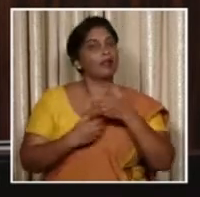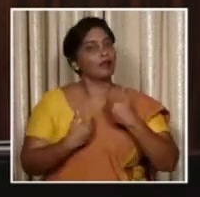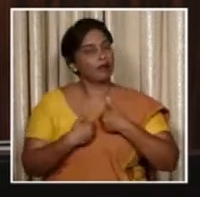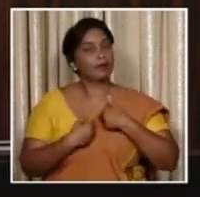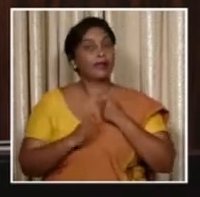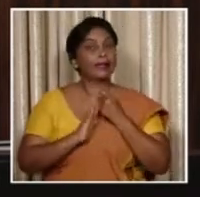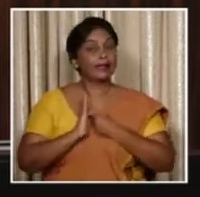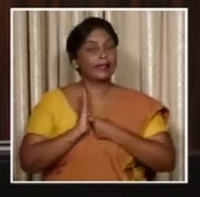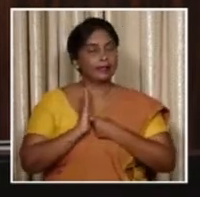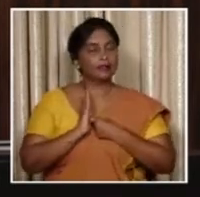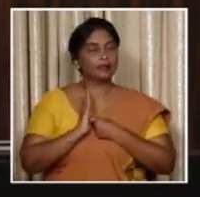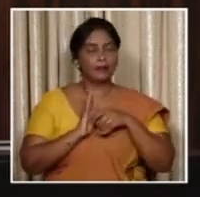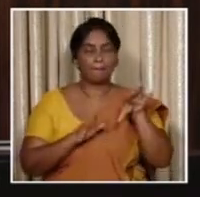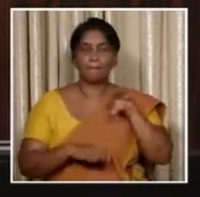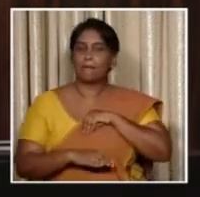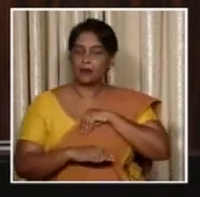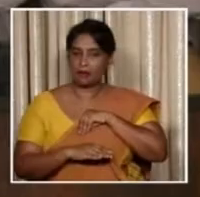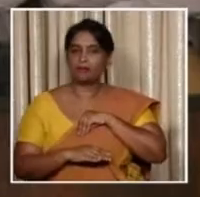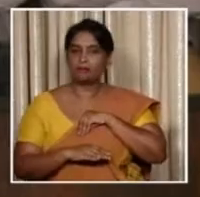මේ නීතියට යටත්